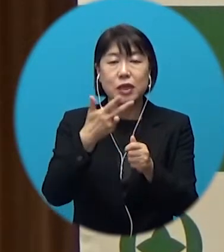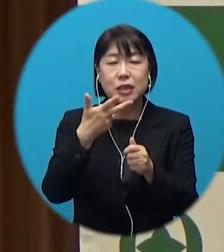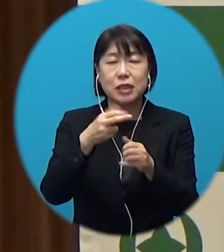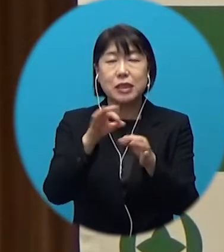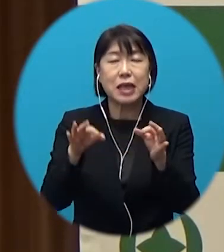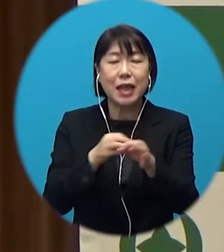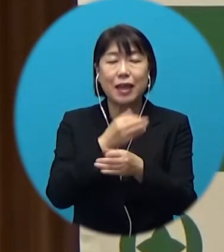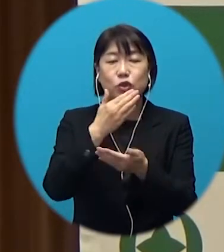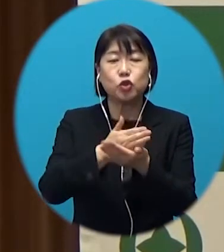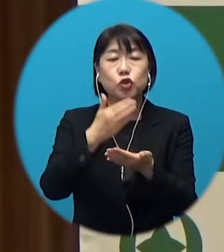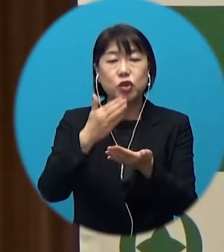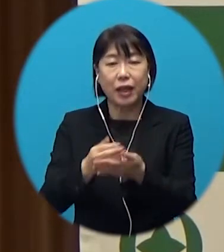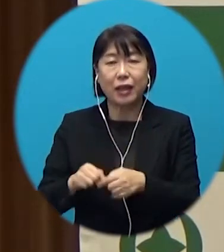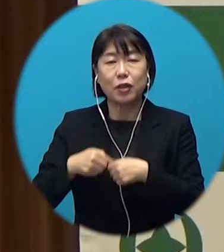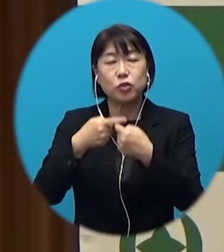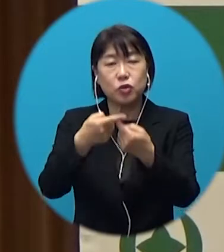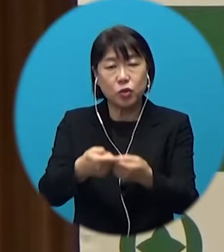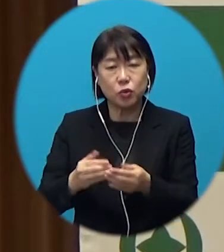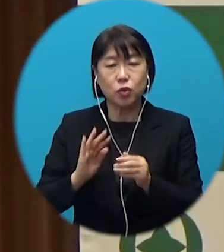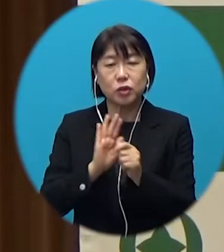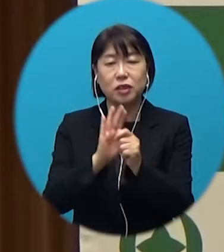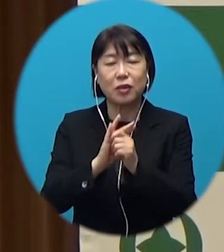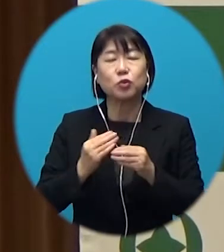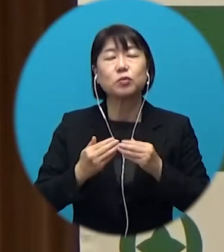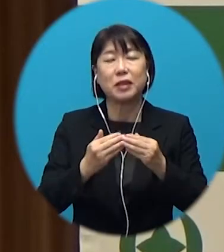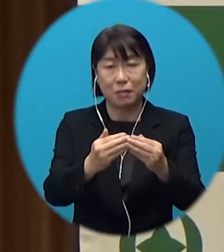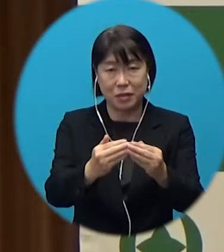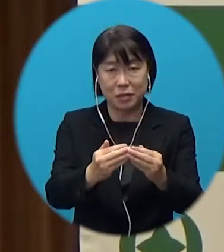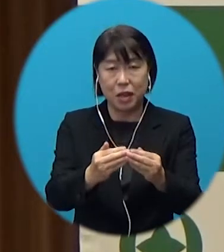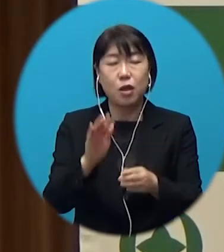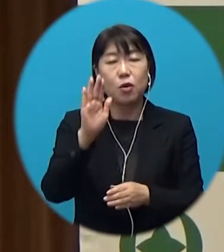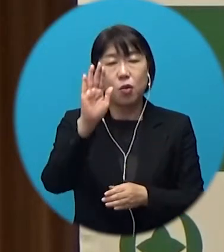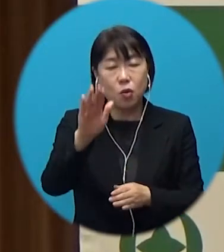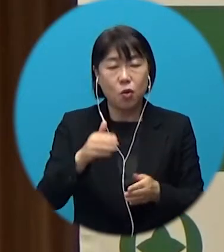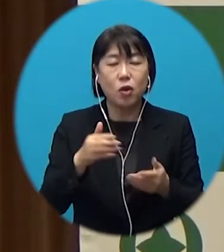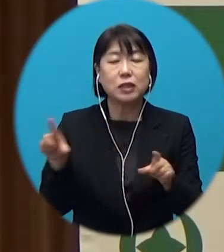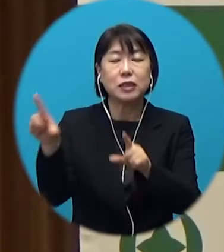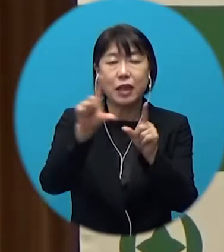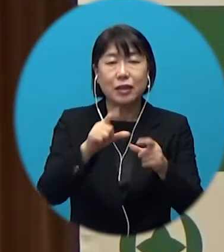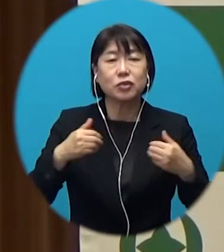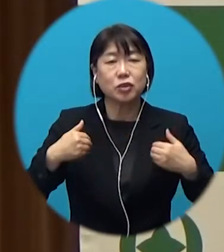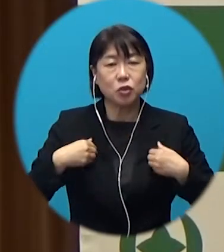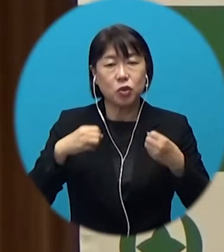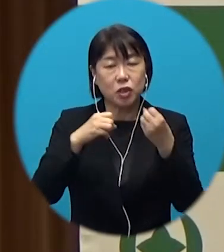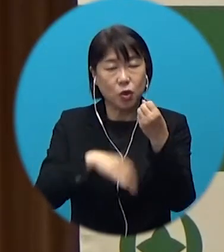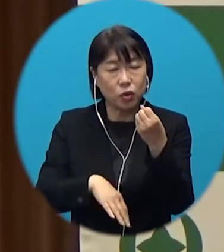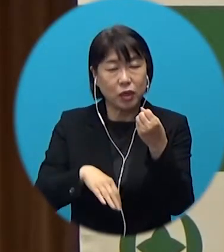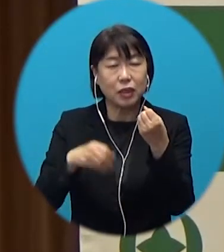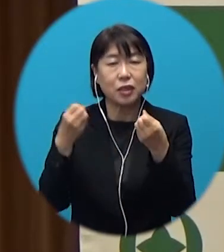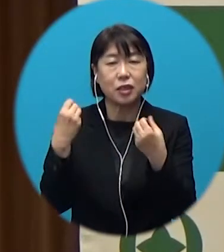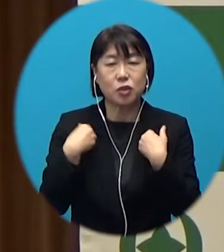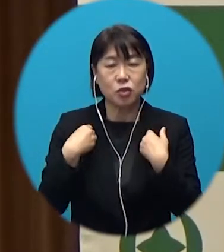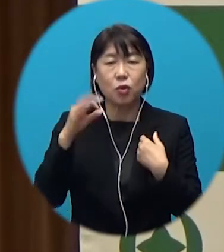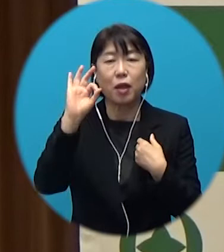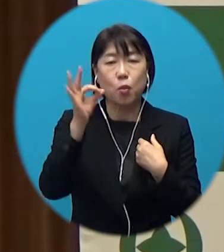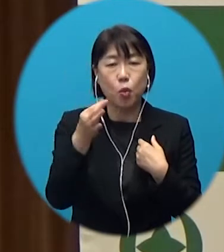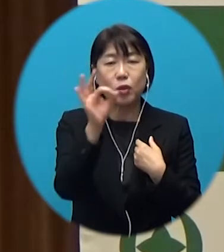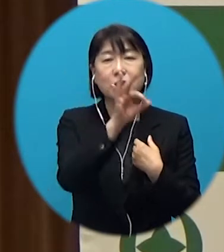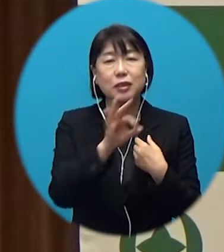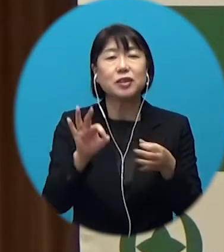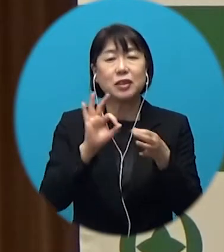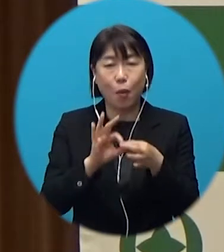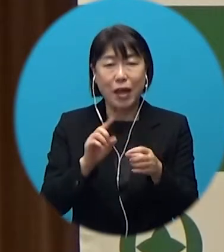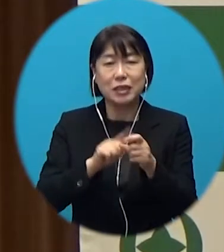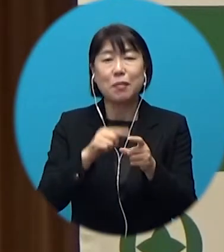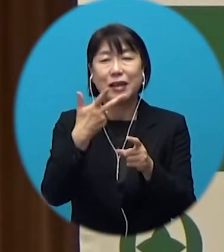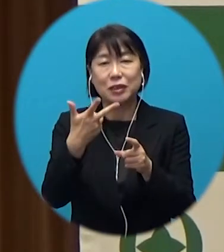が進めているということであります。今後は生活立ち上げに必要な基本的な物品につきましても千葉市の方で、ご用意